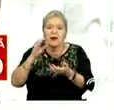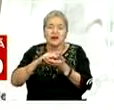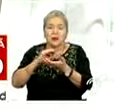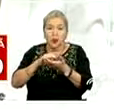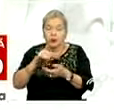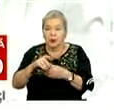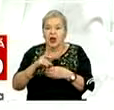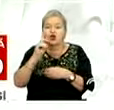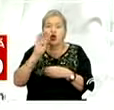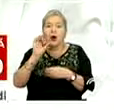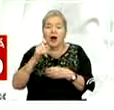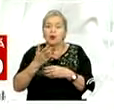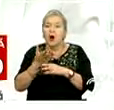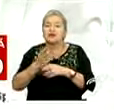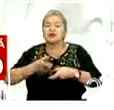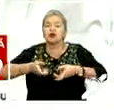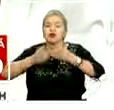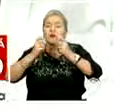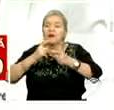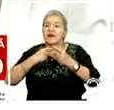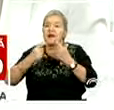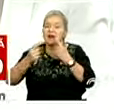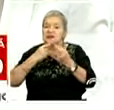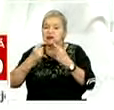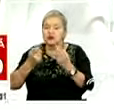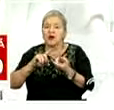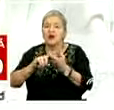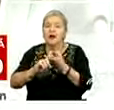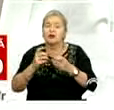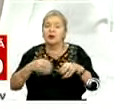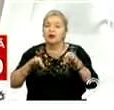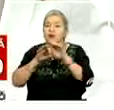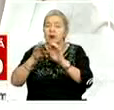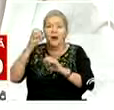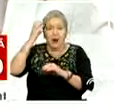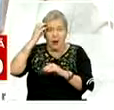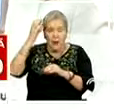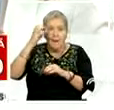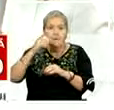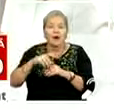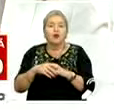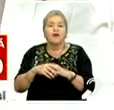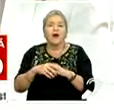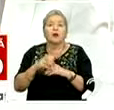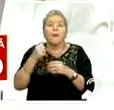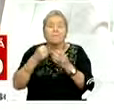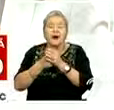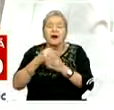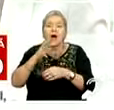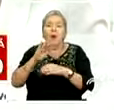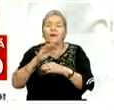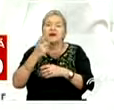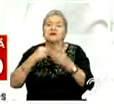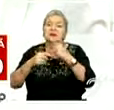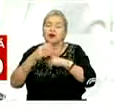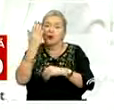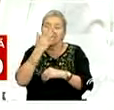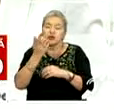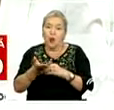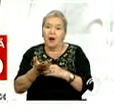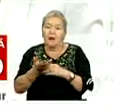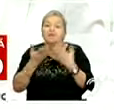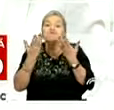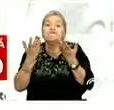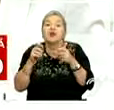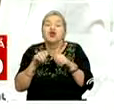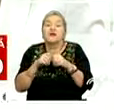a cerut suspendarea negocierilor în coaliție până când profesorii se vor întoarce în sălile de clasă. În aceste condiții, ce ar urma să se întâmple azi? Toată